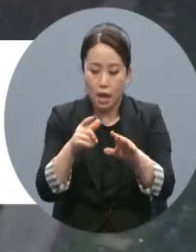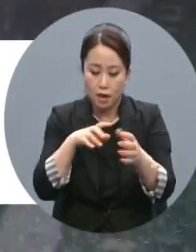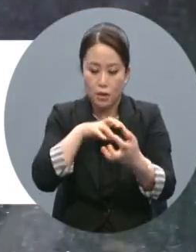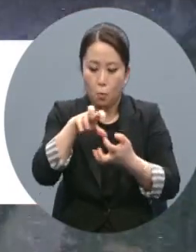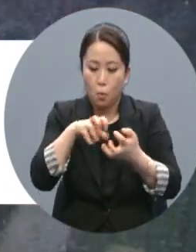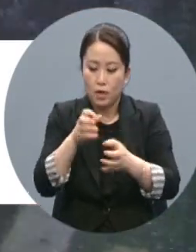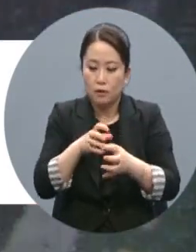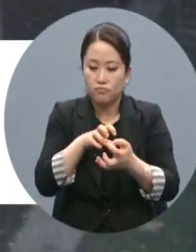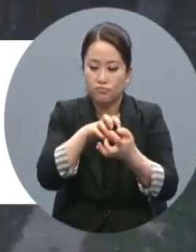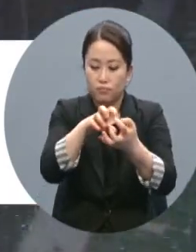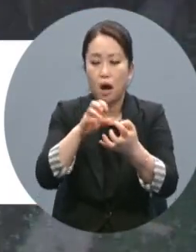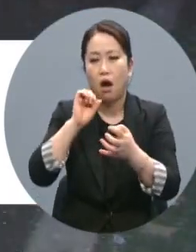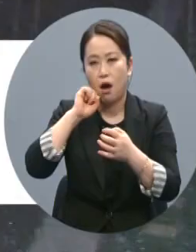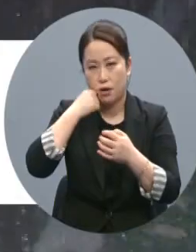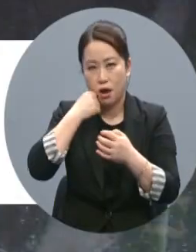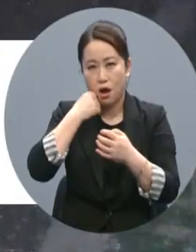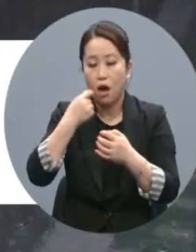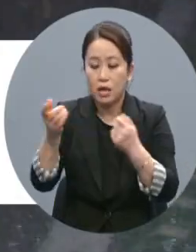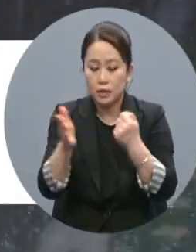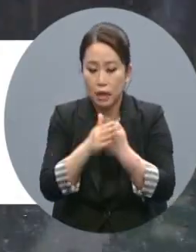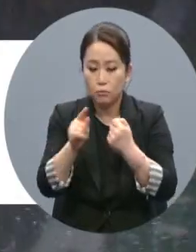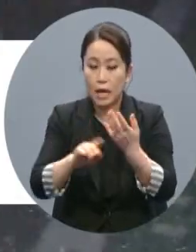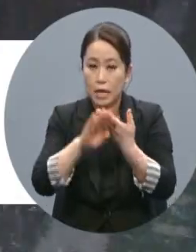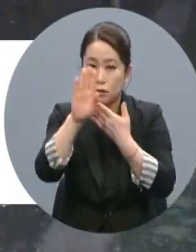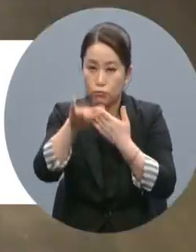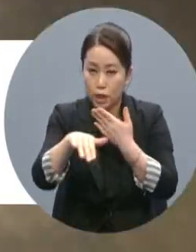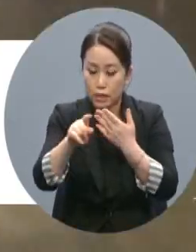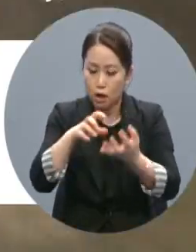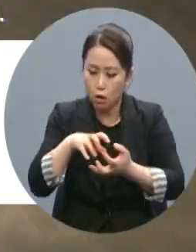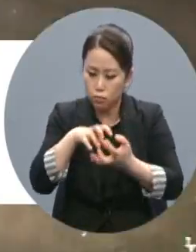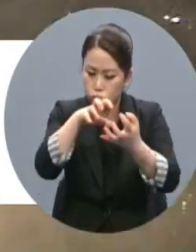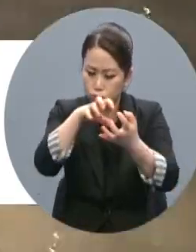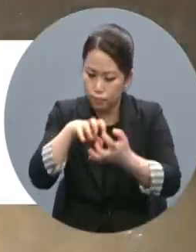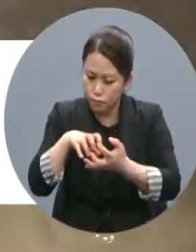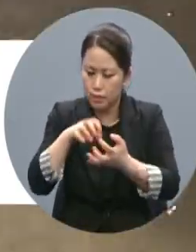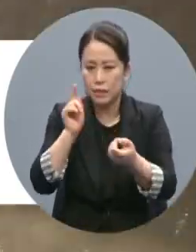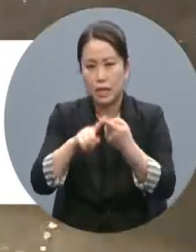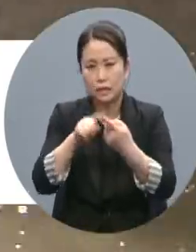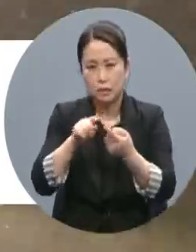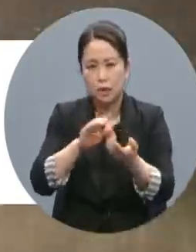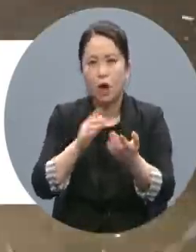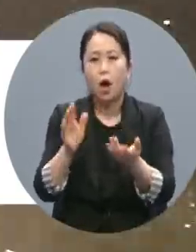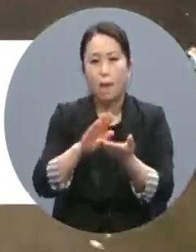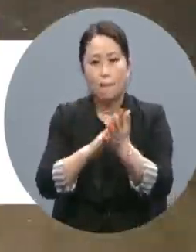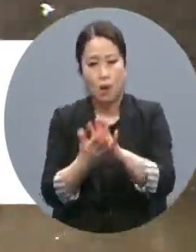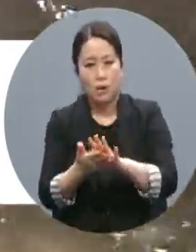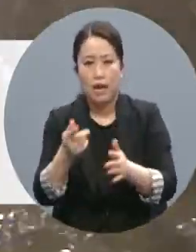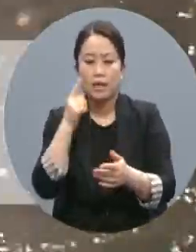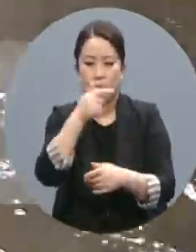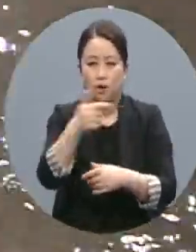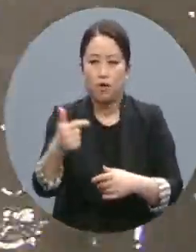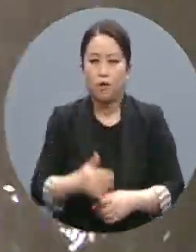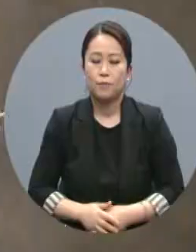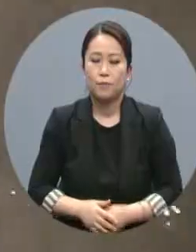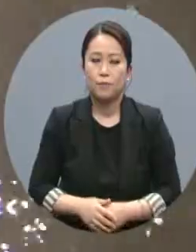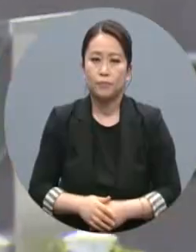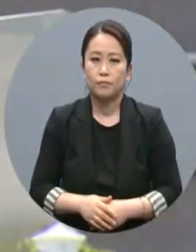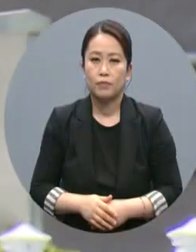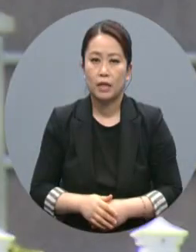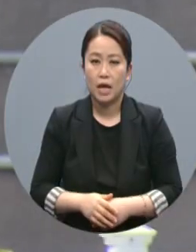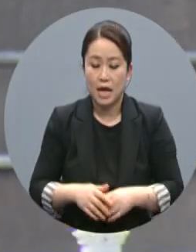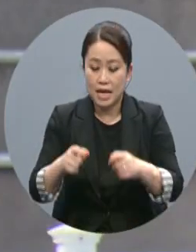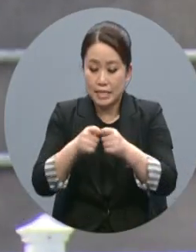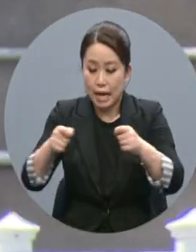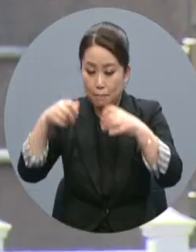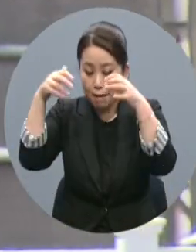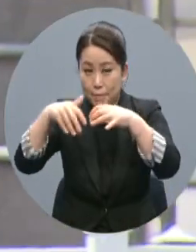어려운 상황입니다. 이후에 정체전선의 북상 또는 남하 여부는 변동성이 큰 상황입니다. 장맛비가